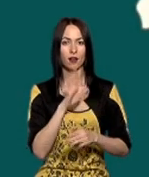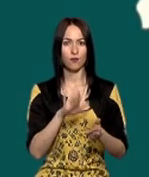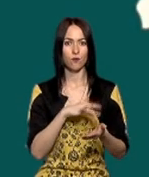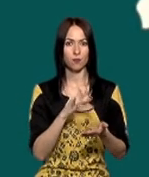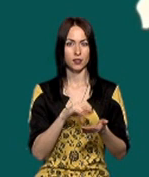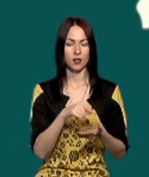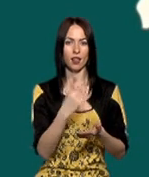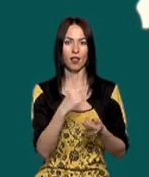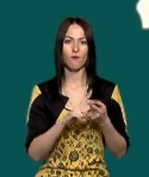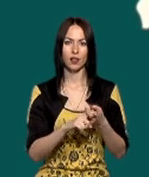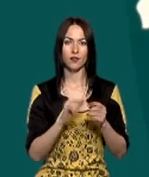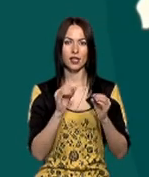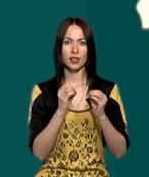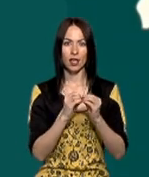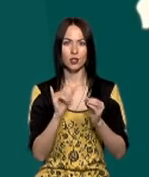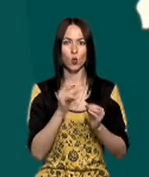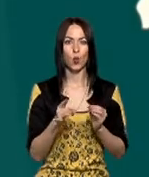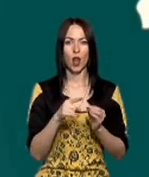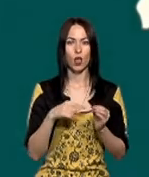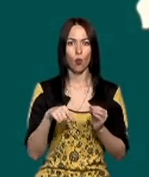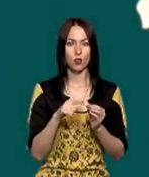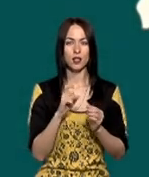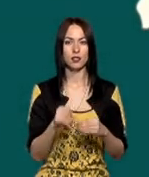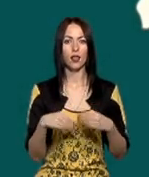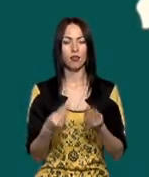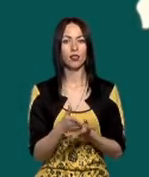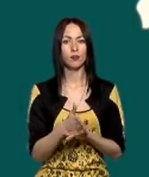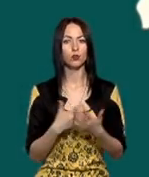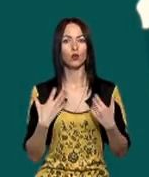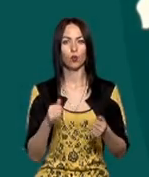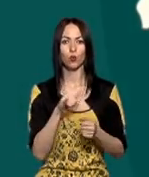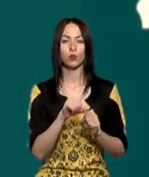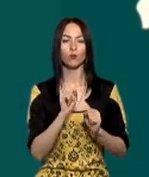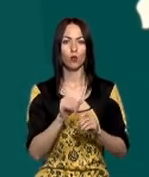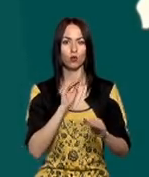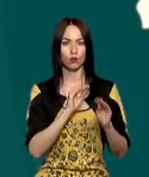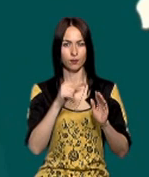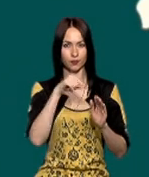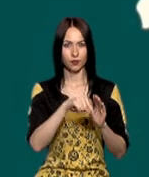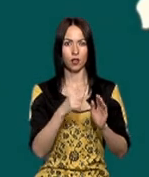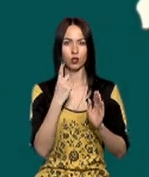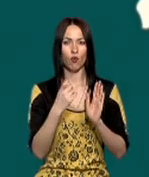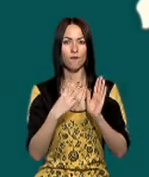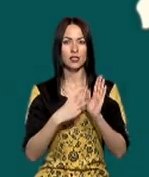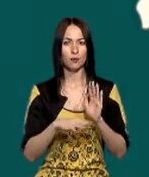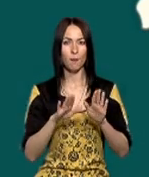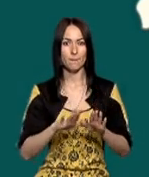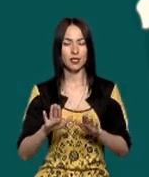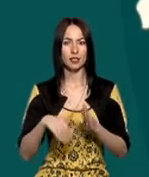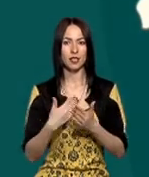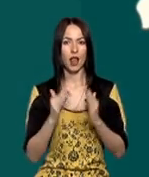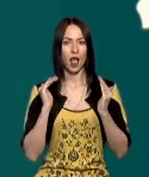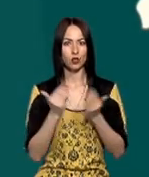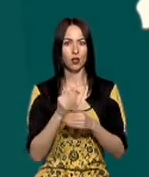2 інфекційні та 10 у регіоні. За даними служби здоров'я, в них можуть обладнати 180 місць для ізоляції